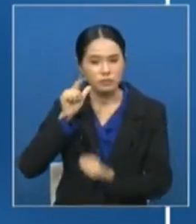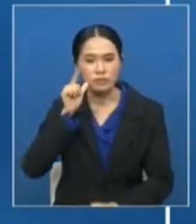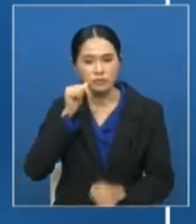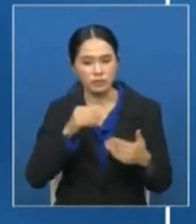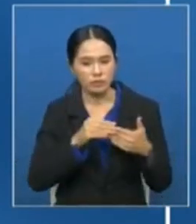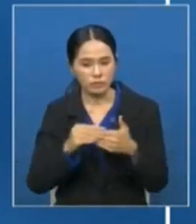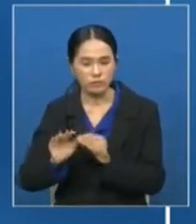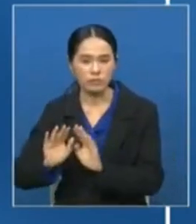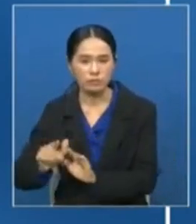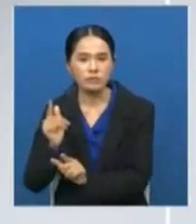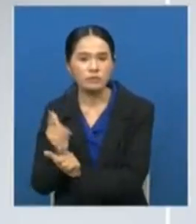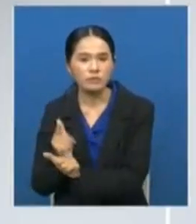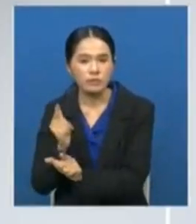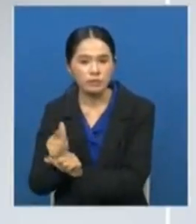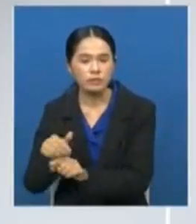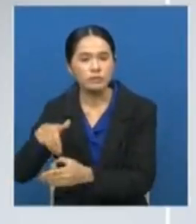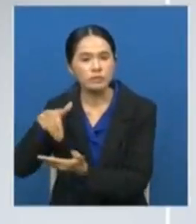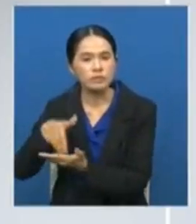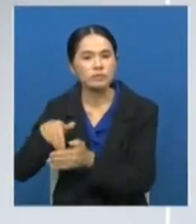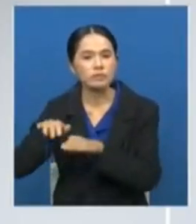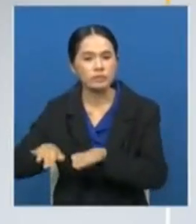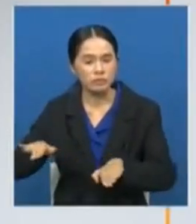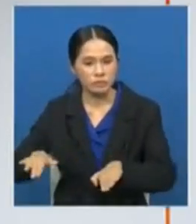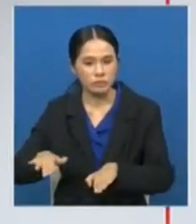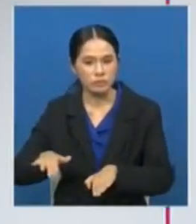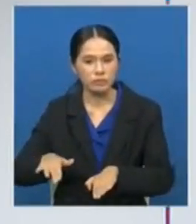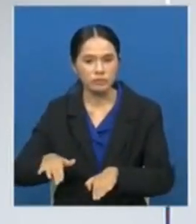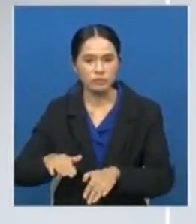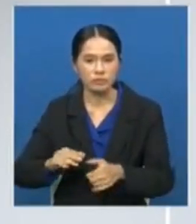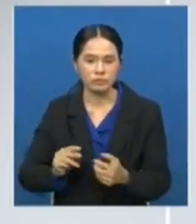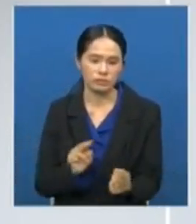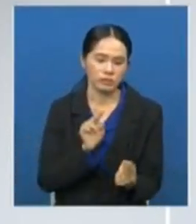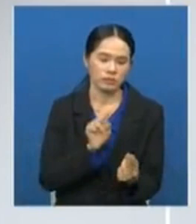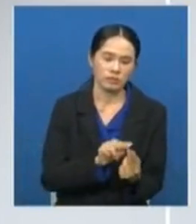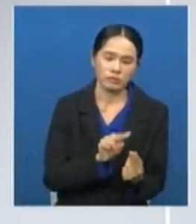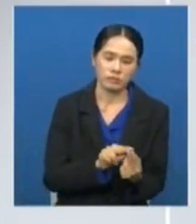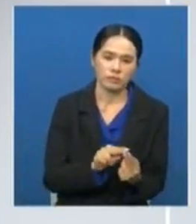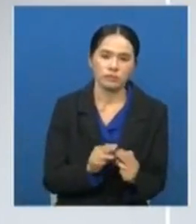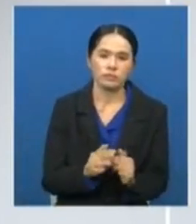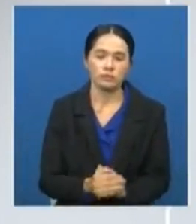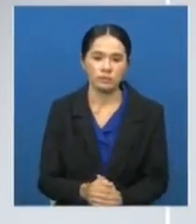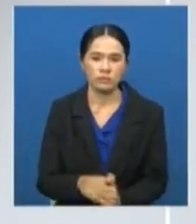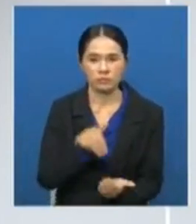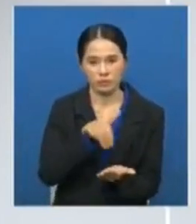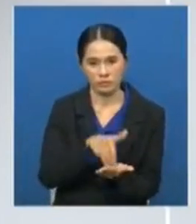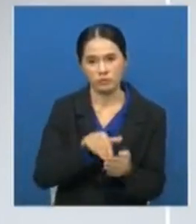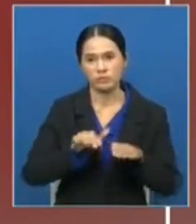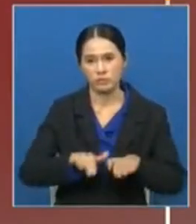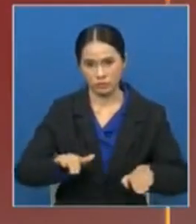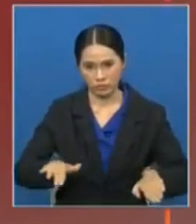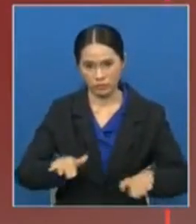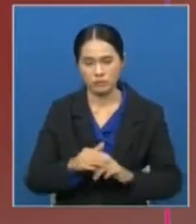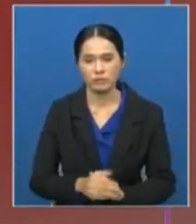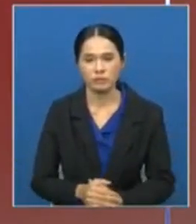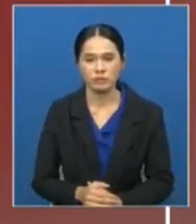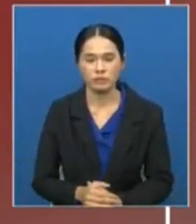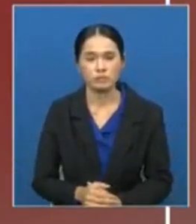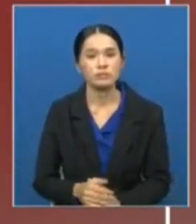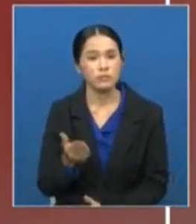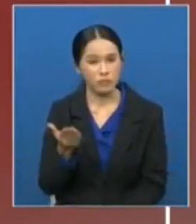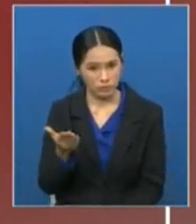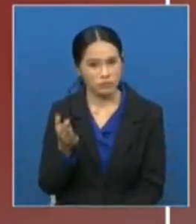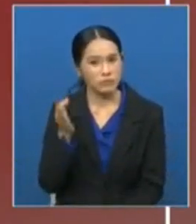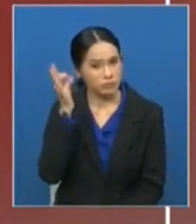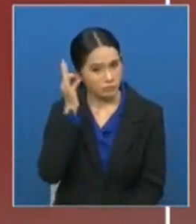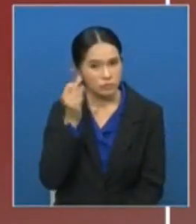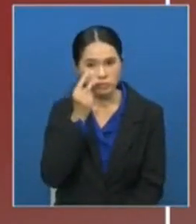ฝากเลี้ยงที่ศูนย์พัฒนาเด็กเล็กน้องถูกล่วงละเมิดทางเพศฮะในศูนย์พัฒนาเด็กเล็กฟังไม่ผิดคุณผู้ชม